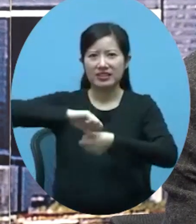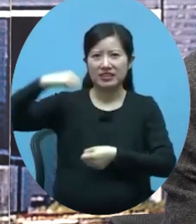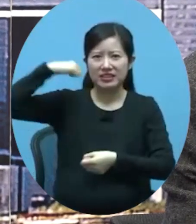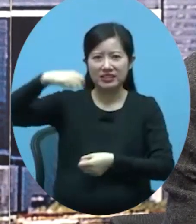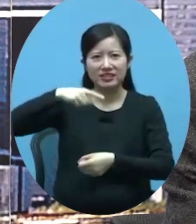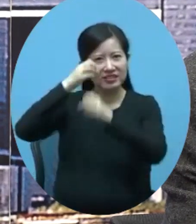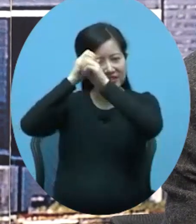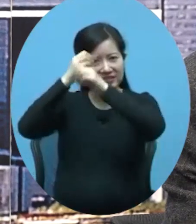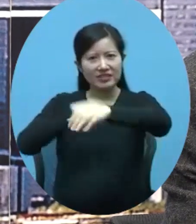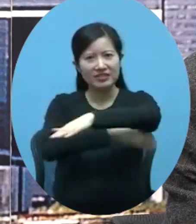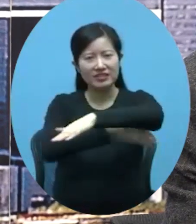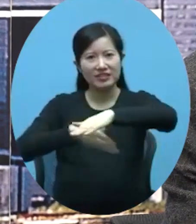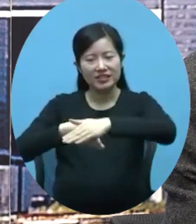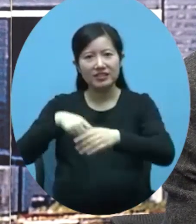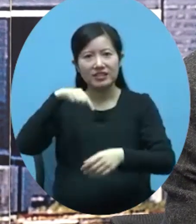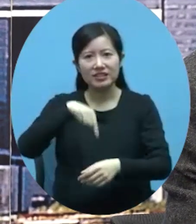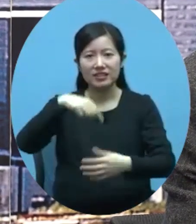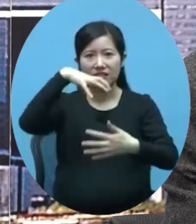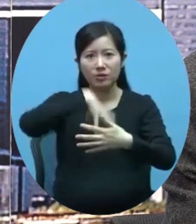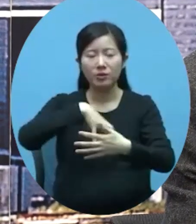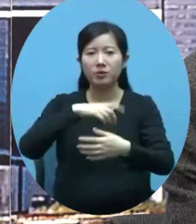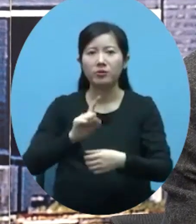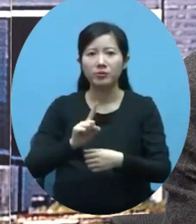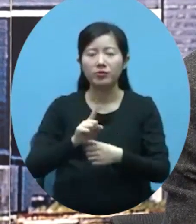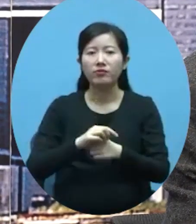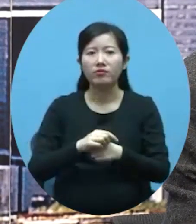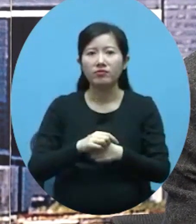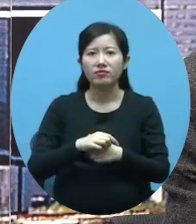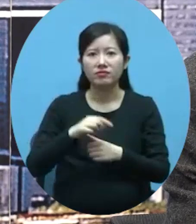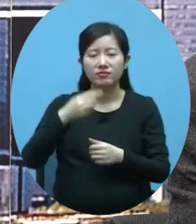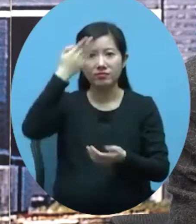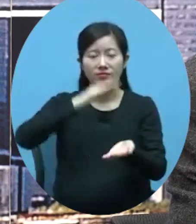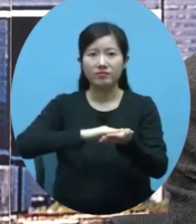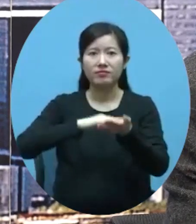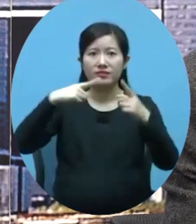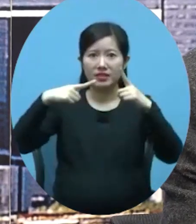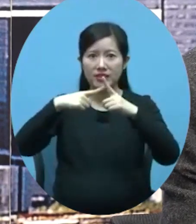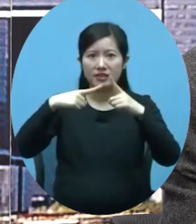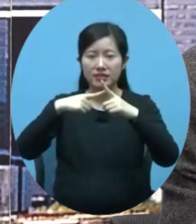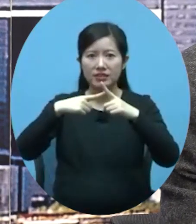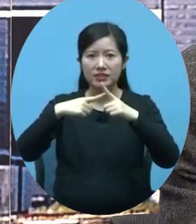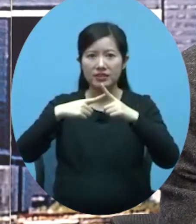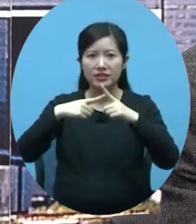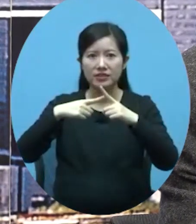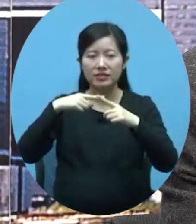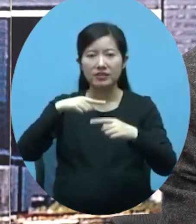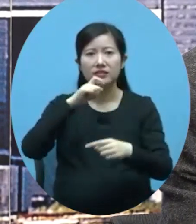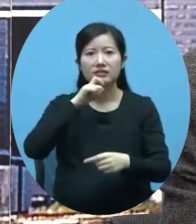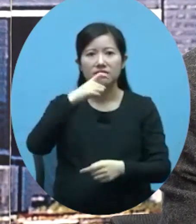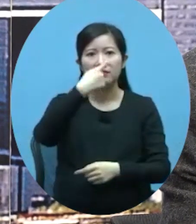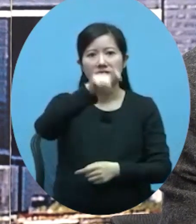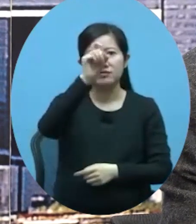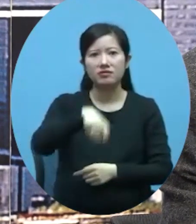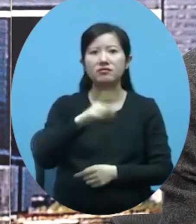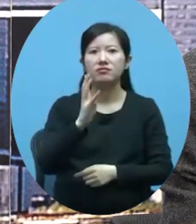监测计划下面广众监测的病人的数目有大概是9400